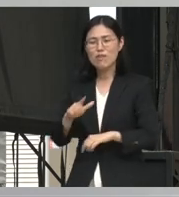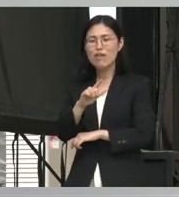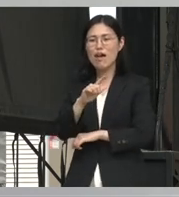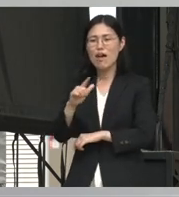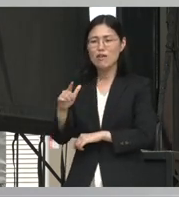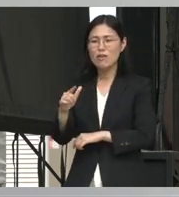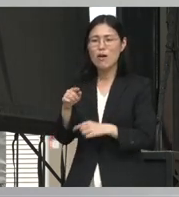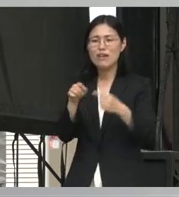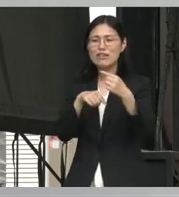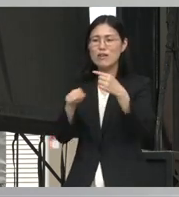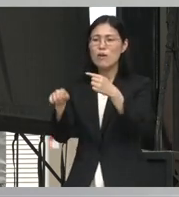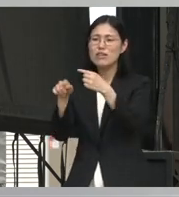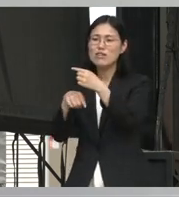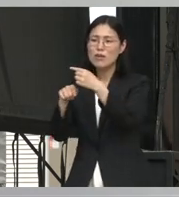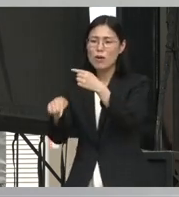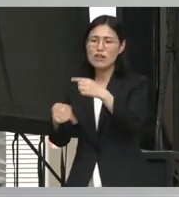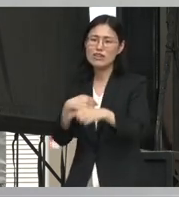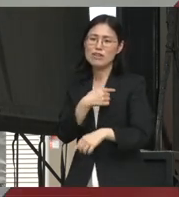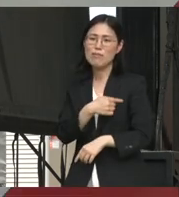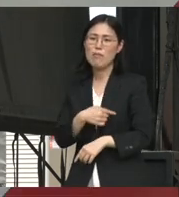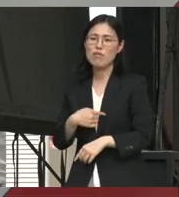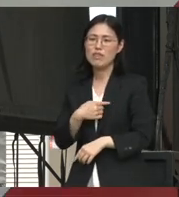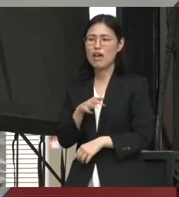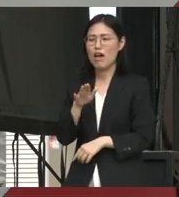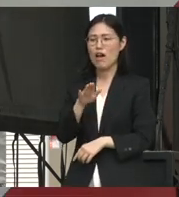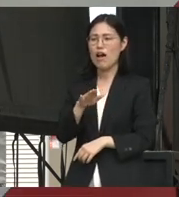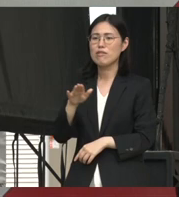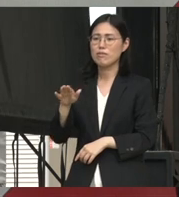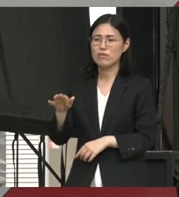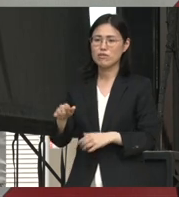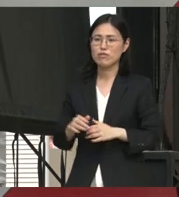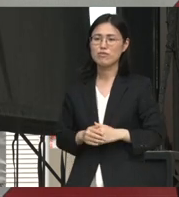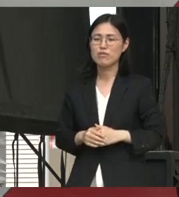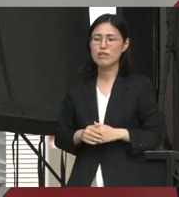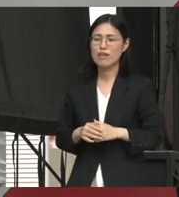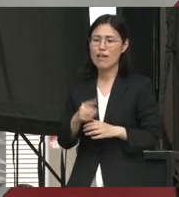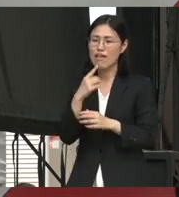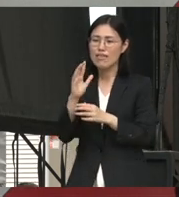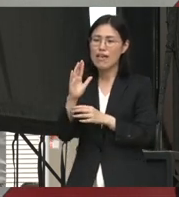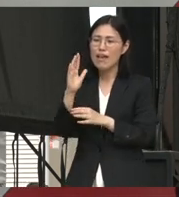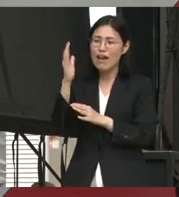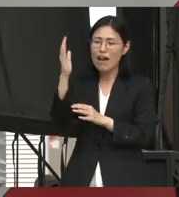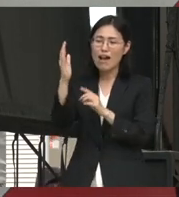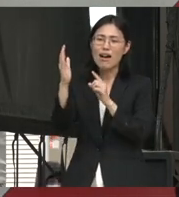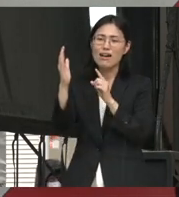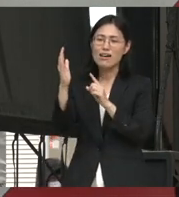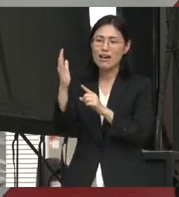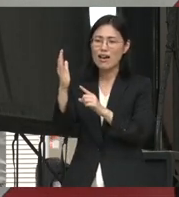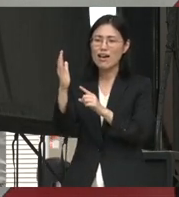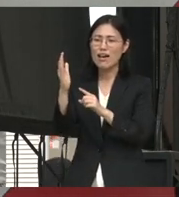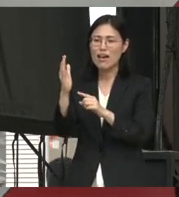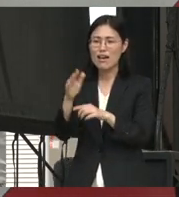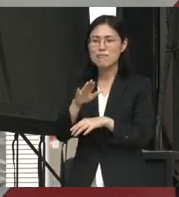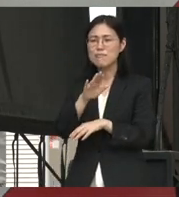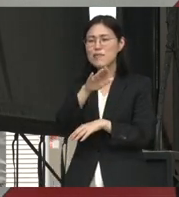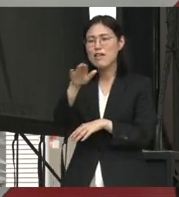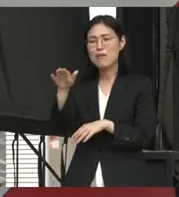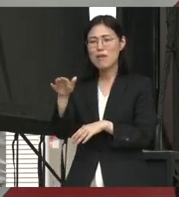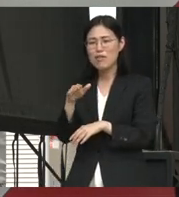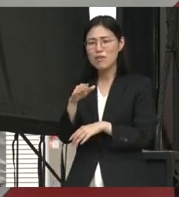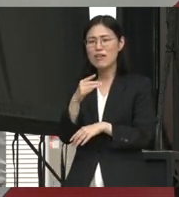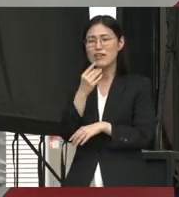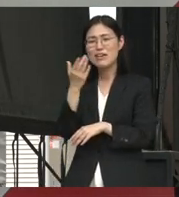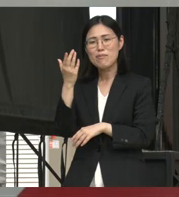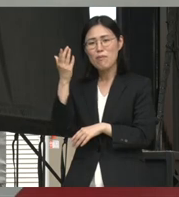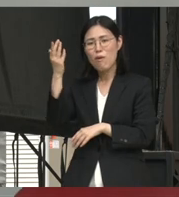一人胸に秘めています。この聖火の光が皆様にとって希望の道を照らし出すものになると